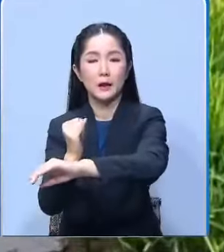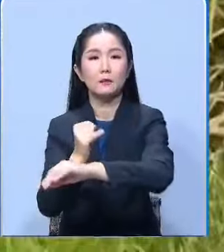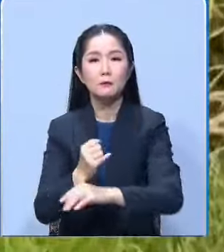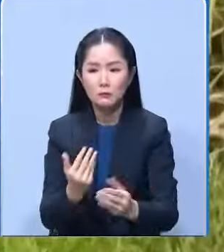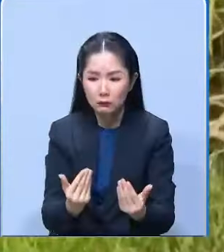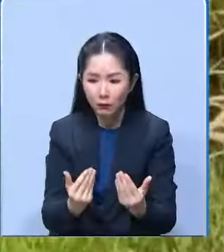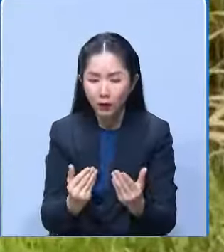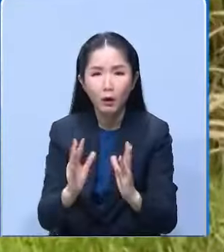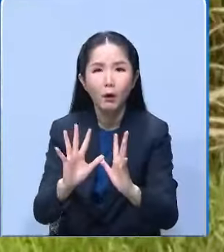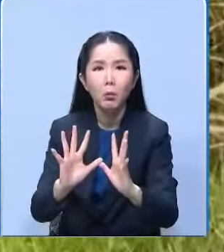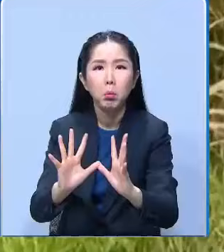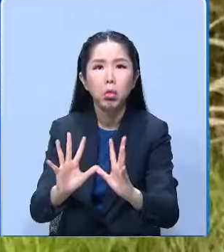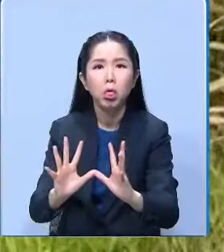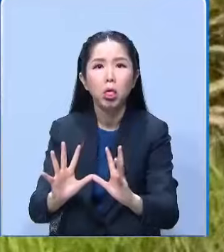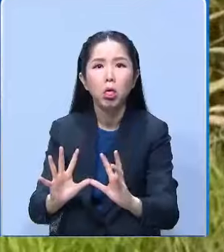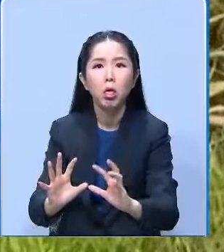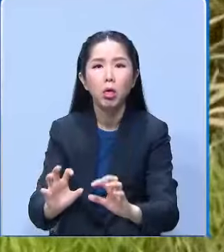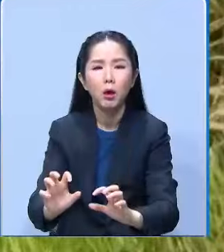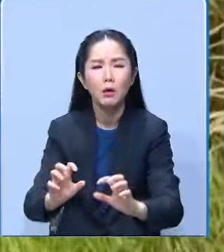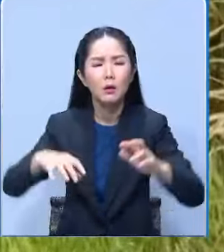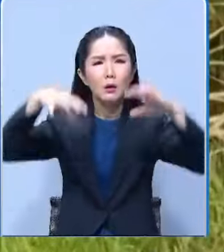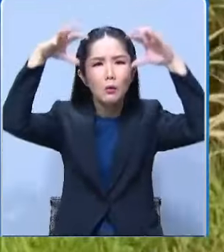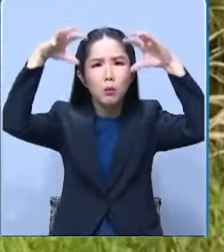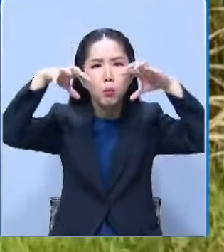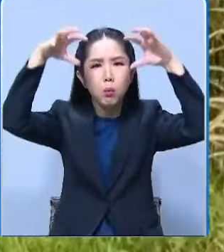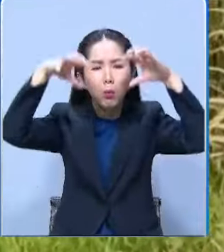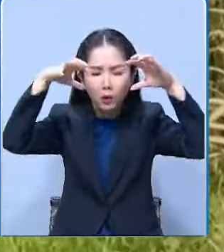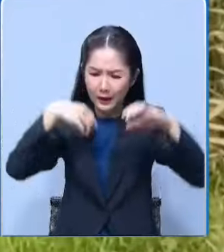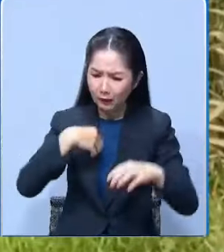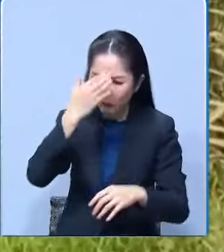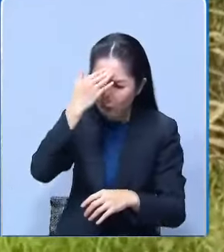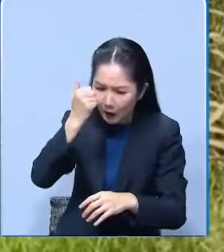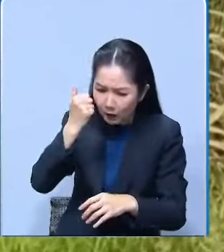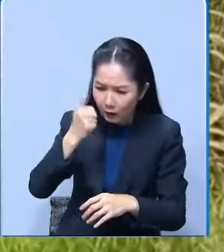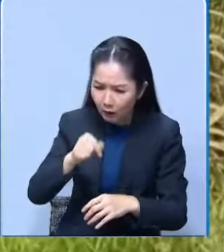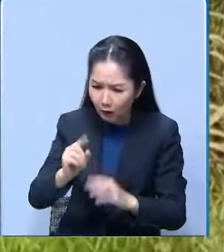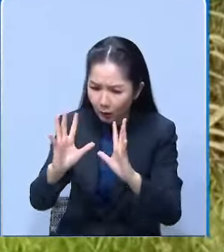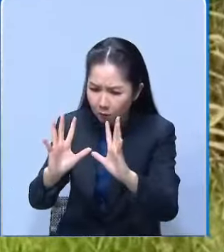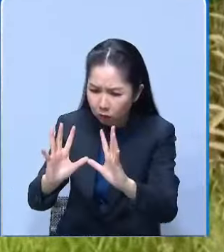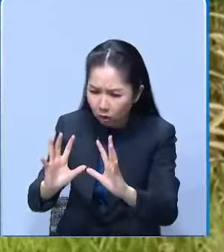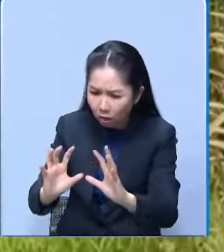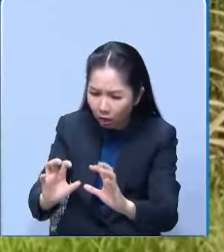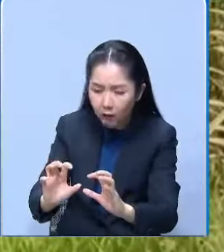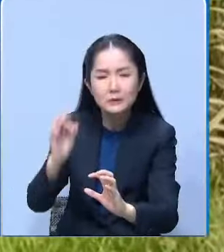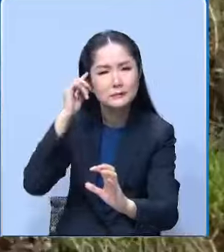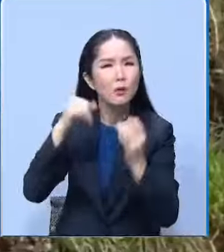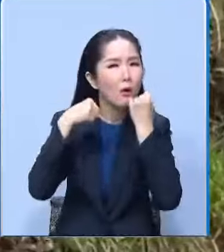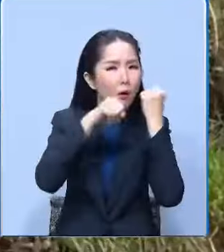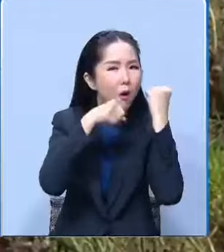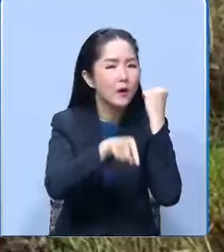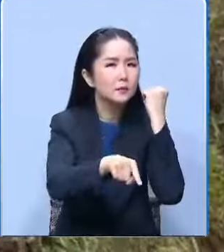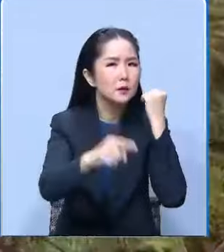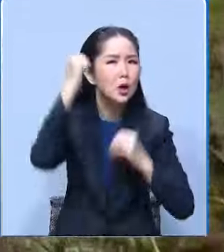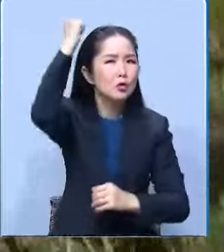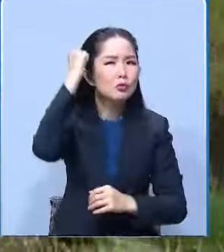ฝนตกใช่มั้ยในพื้นที่แล้วก็เหมือนกับว่าเอ๊ะมันไปชัดล้างยาฆ่าหญ้าจากไร่อ้อยที่อยู่ติดกันหรือเปล่าค่ะที่เพิ่งพ่นไปเมื่อ 2วันก่อน